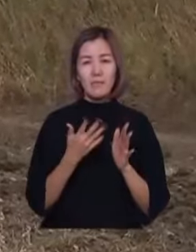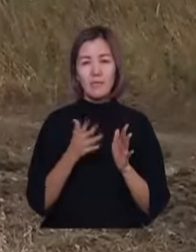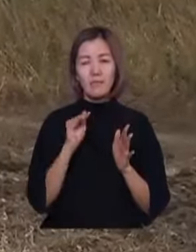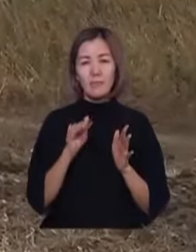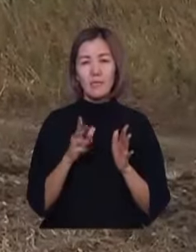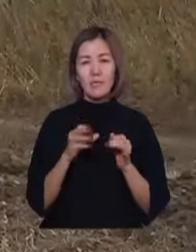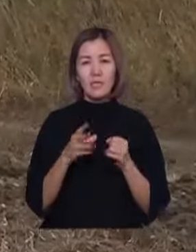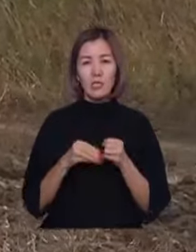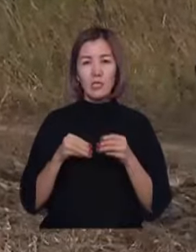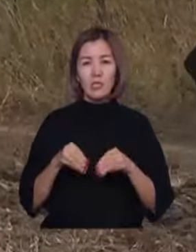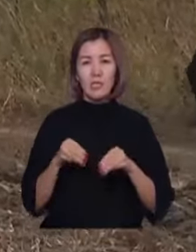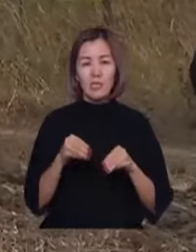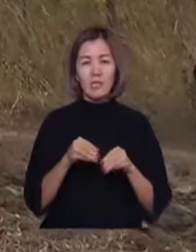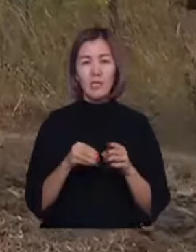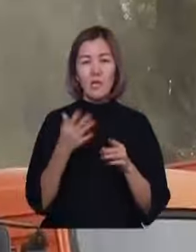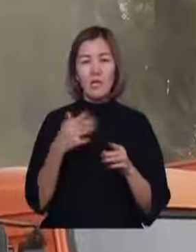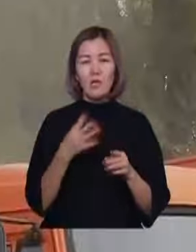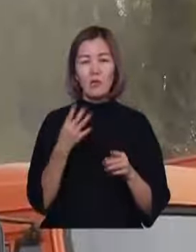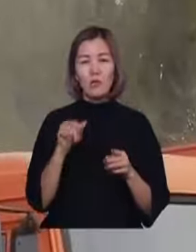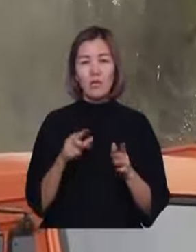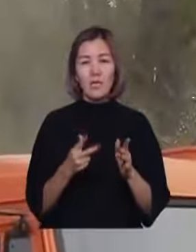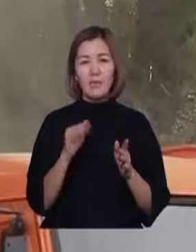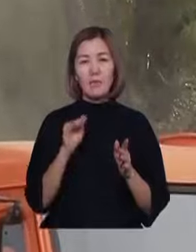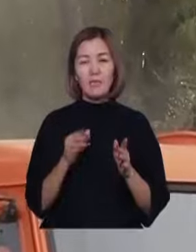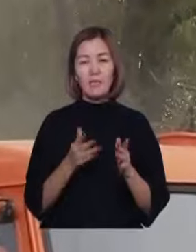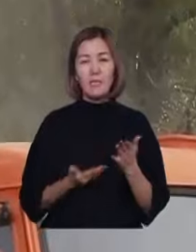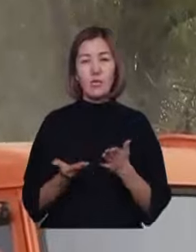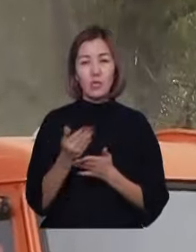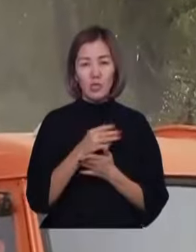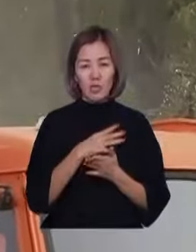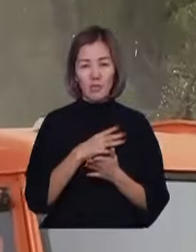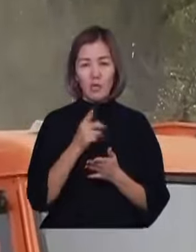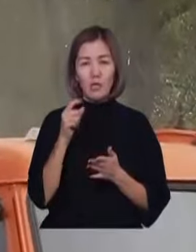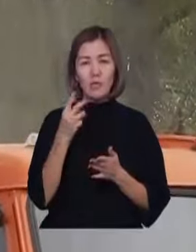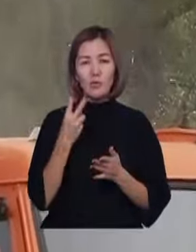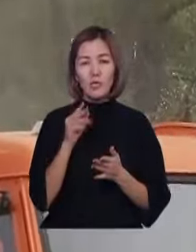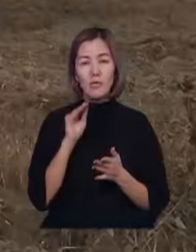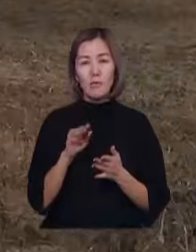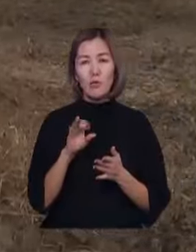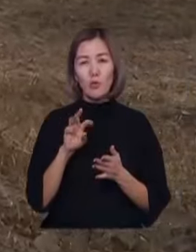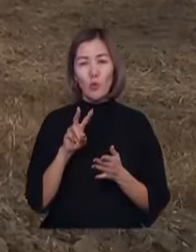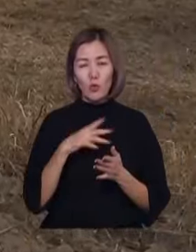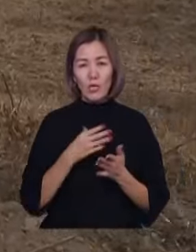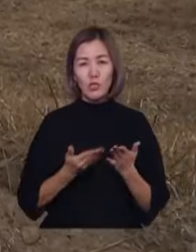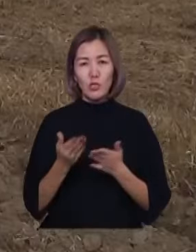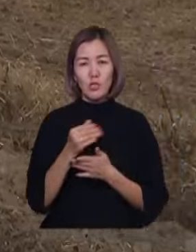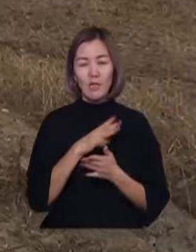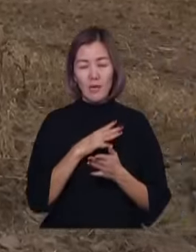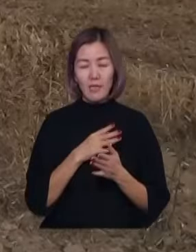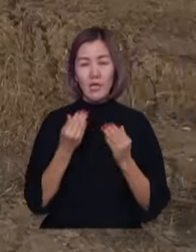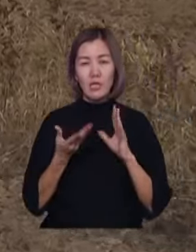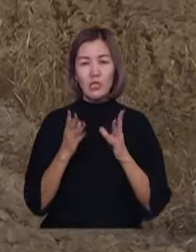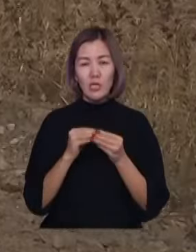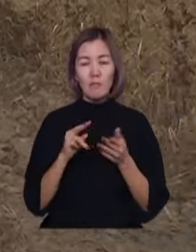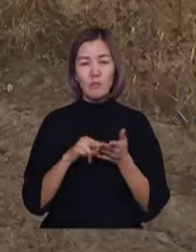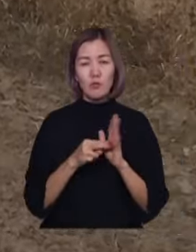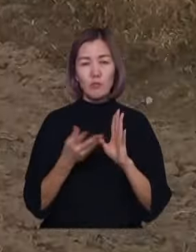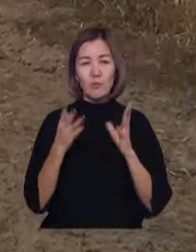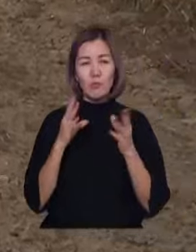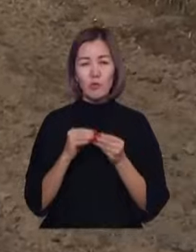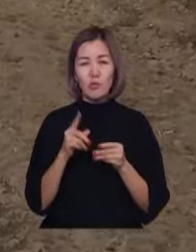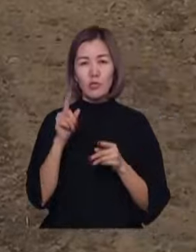еккен. Қазіргі таңда оның 54-те 2 000 гектары шабылды. Одан 102 000 тоннадан аса өнім жиналған. Жалпы жоспар